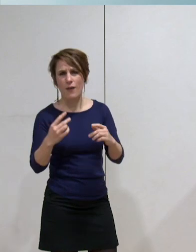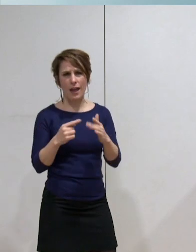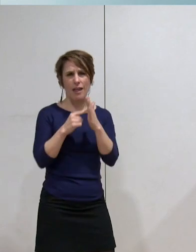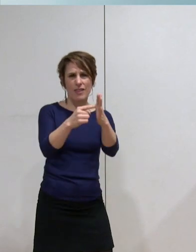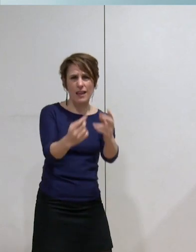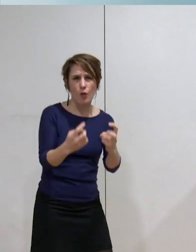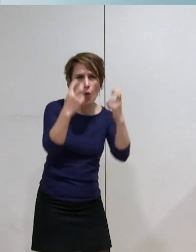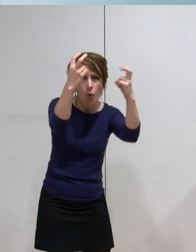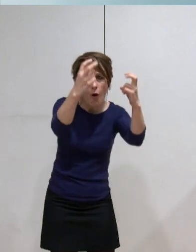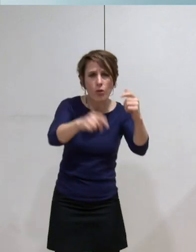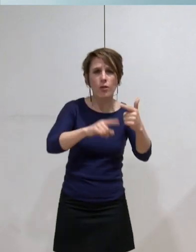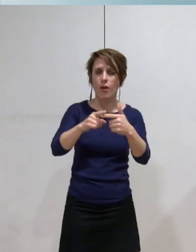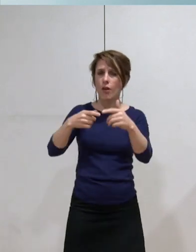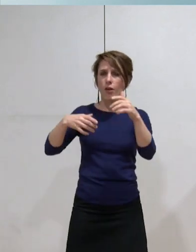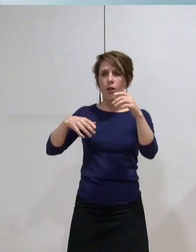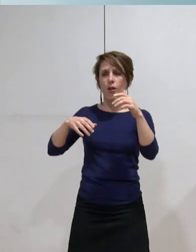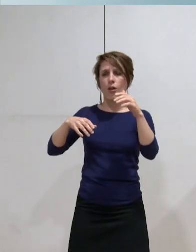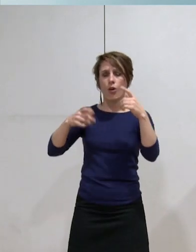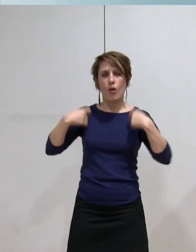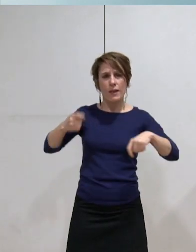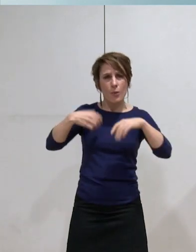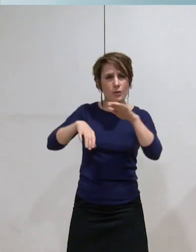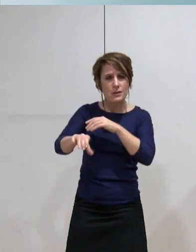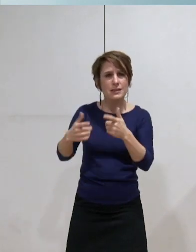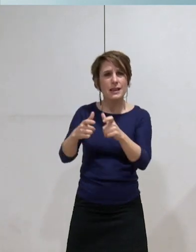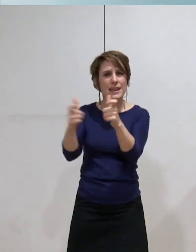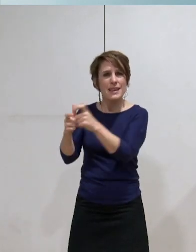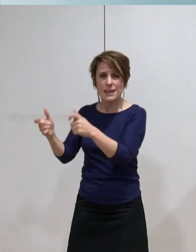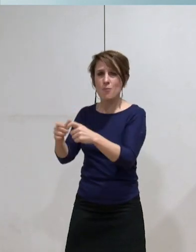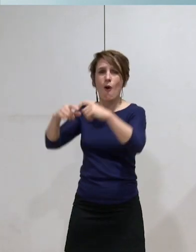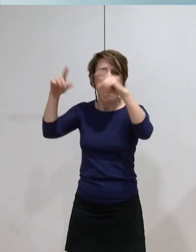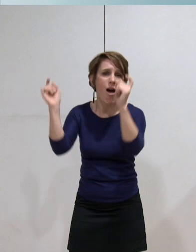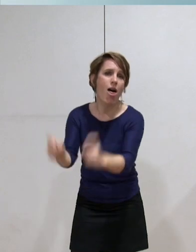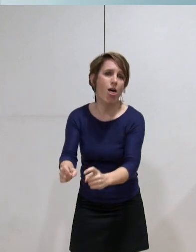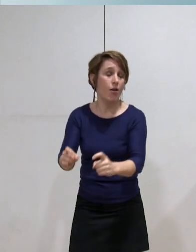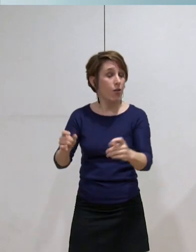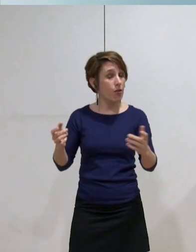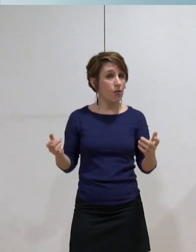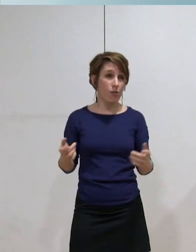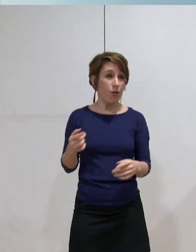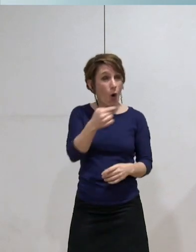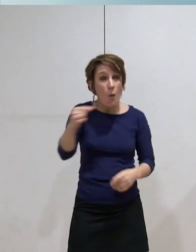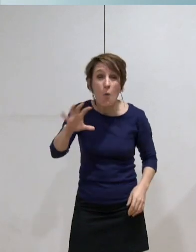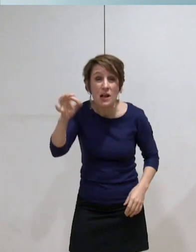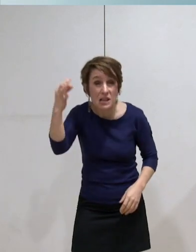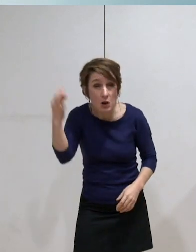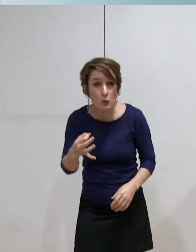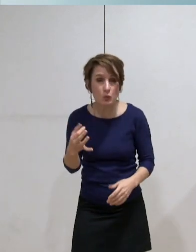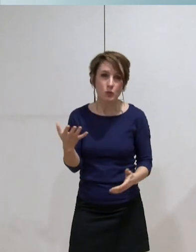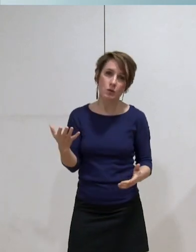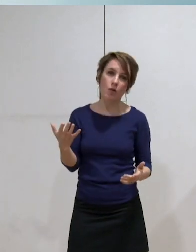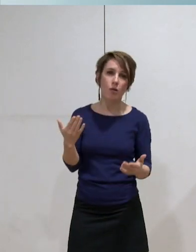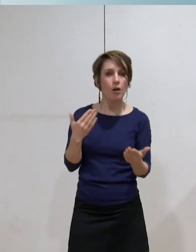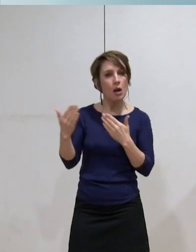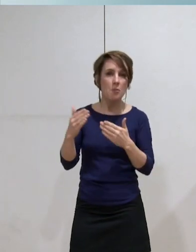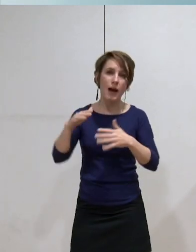réduction drastique des dépenses d'équipement par habitant voire même de 50 % inférieur à la